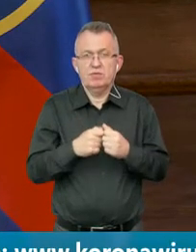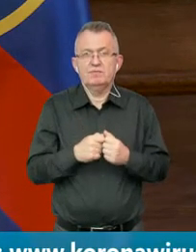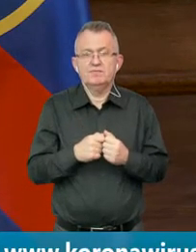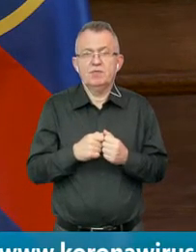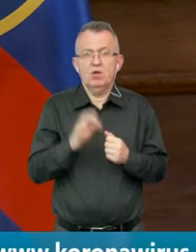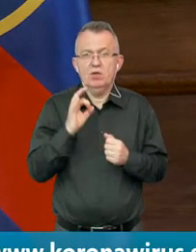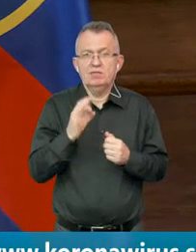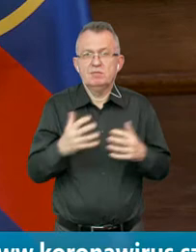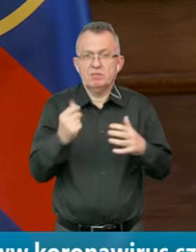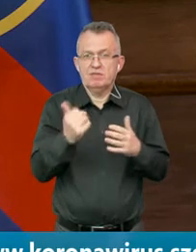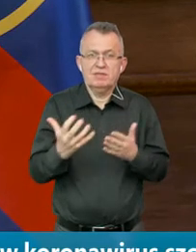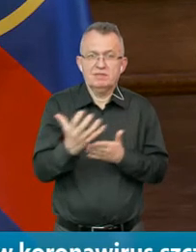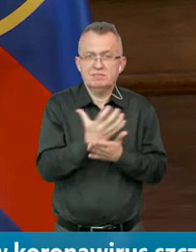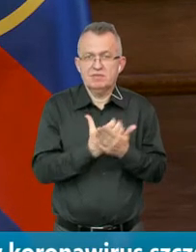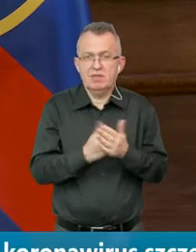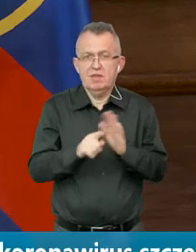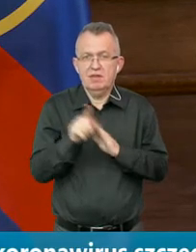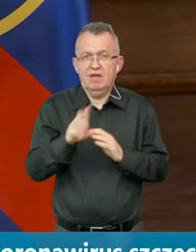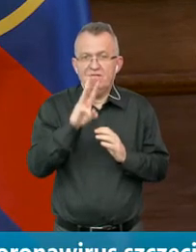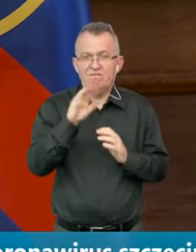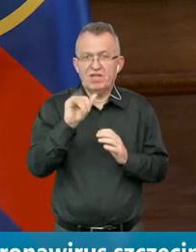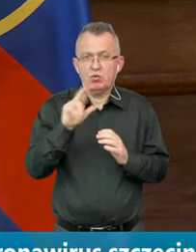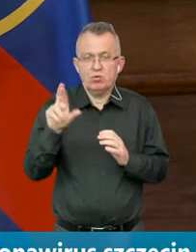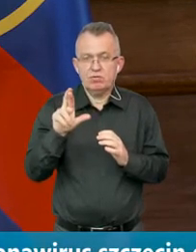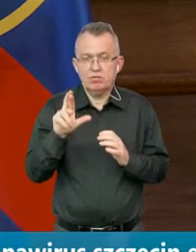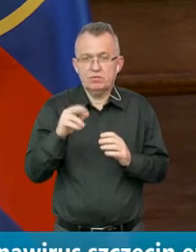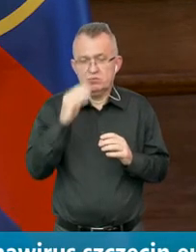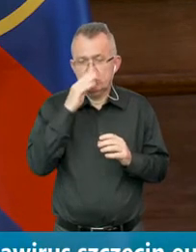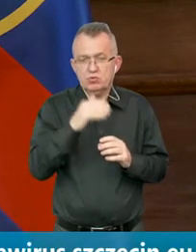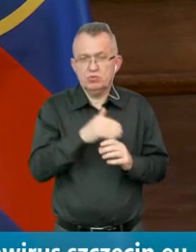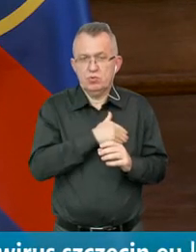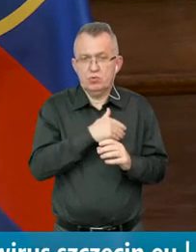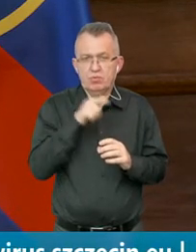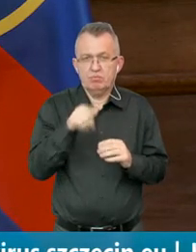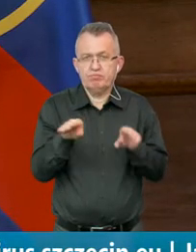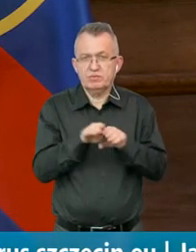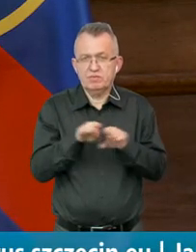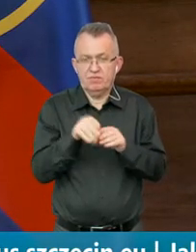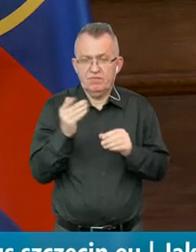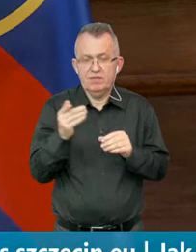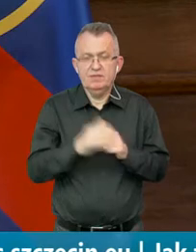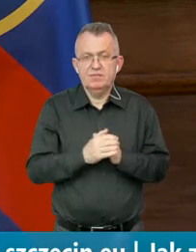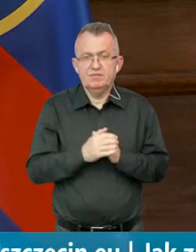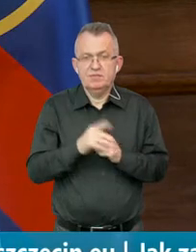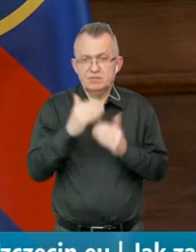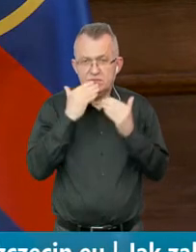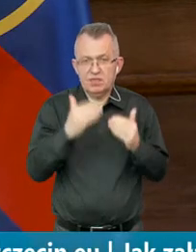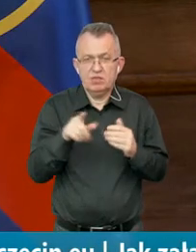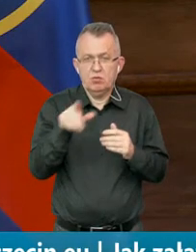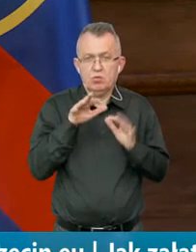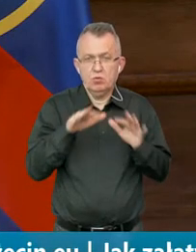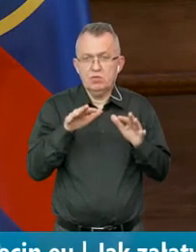o zebranie środków finansowych dla Wiktora, ucznia jednej ze szczecińskich podstawówek. Dzięki Waszemu